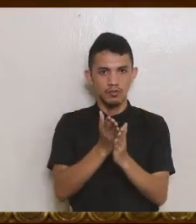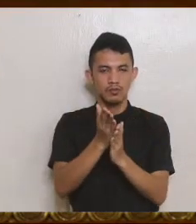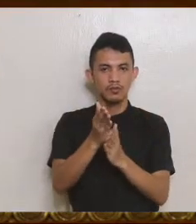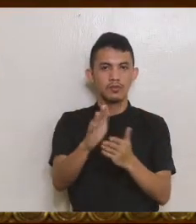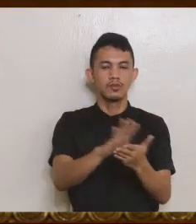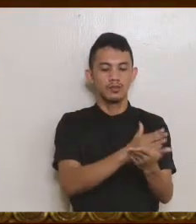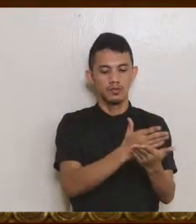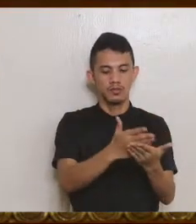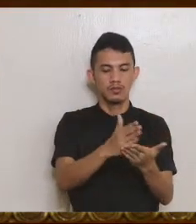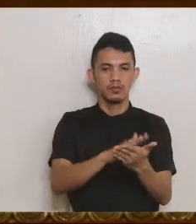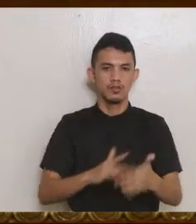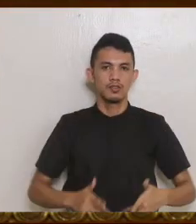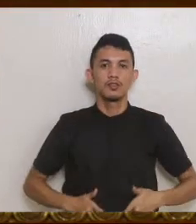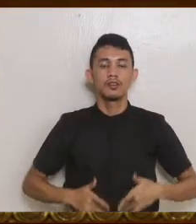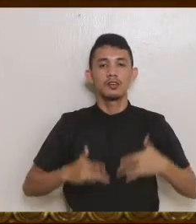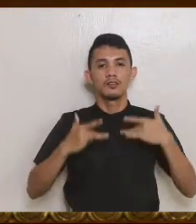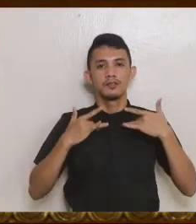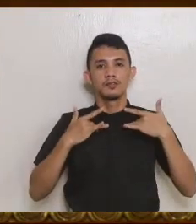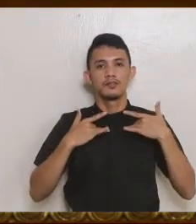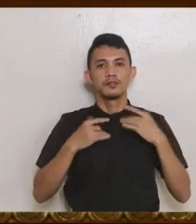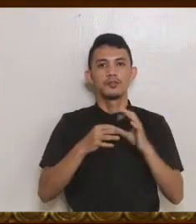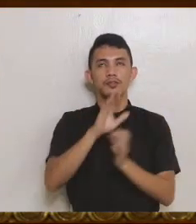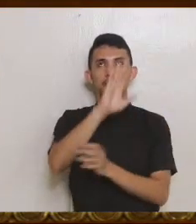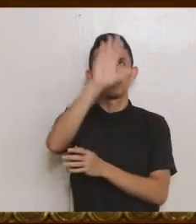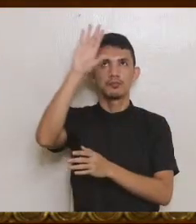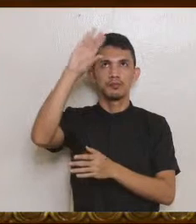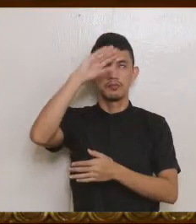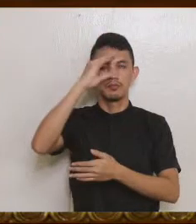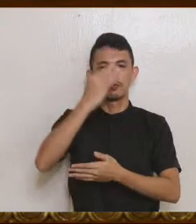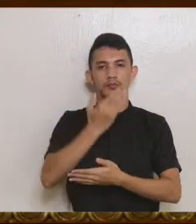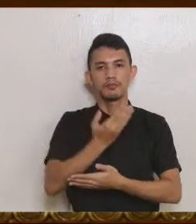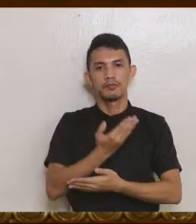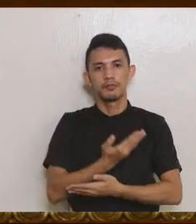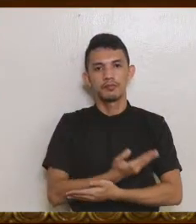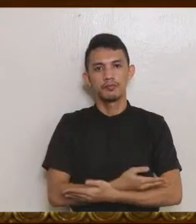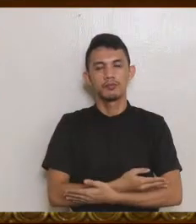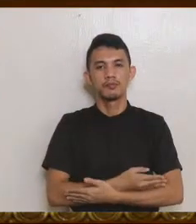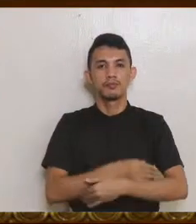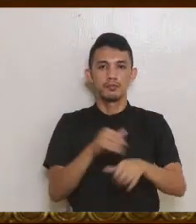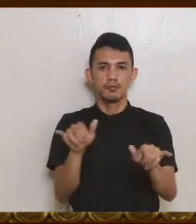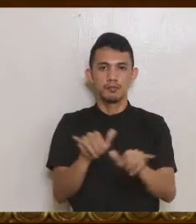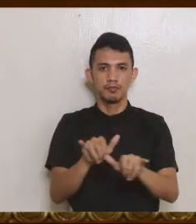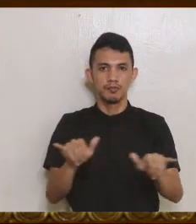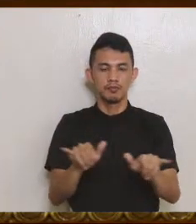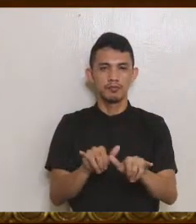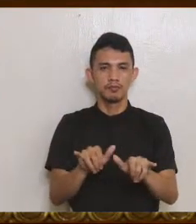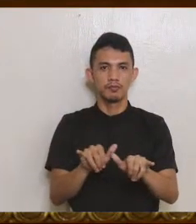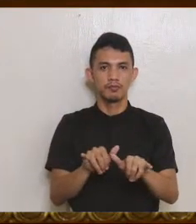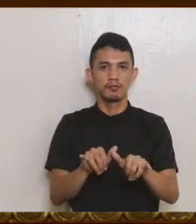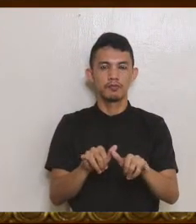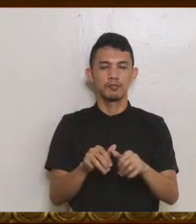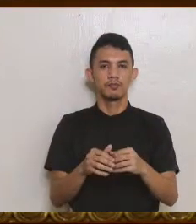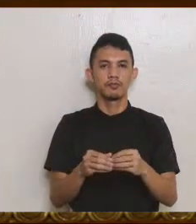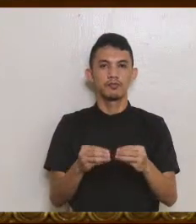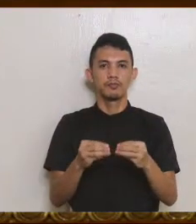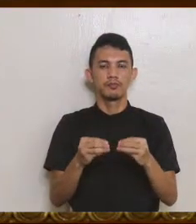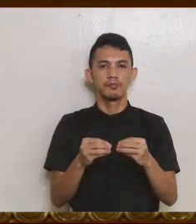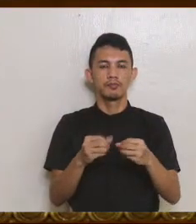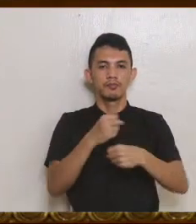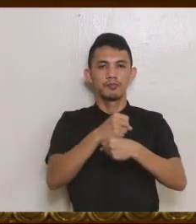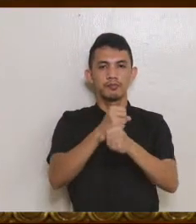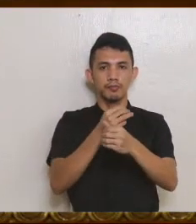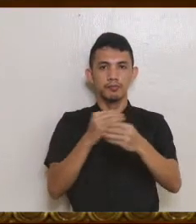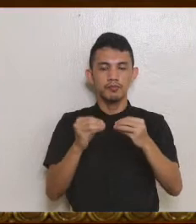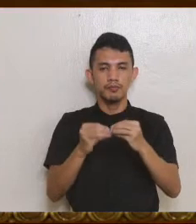pagpakigambit nila sa kinabuhi sa imong bugtong anak, ug sa ingon, imong gihingpit ang misteryo sa